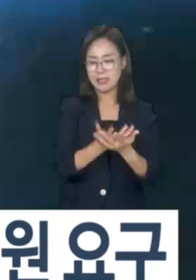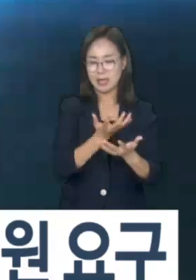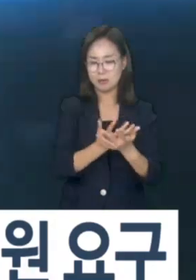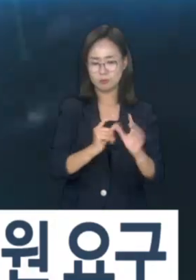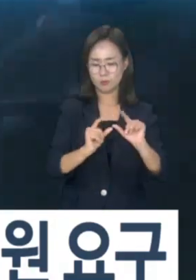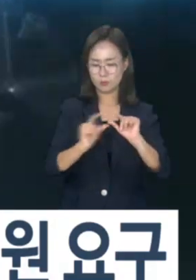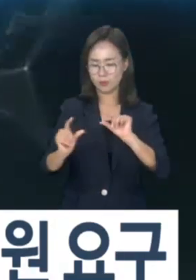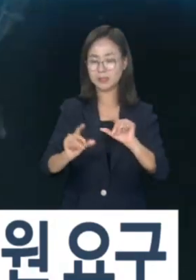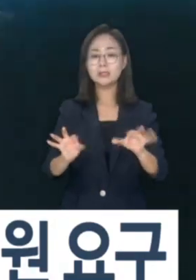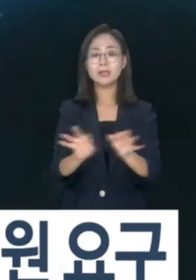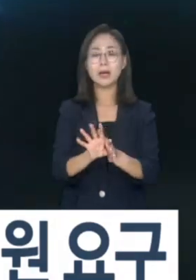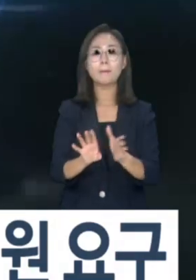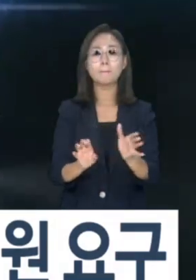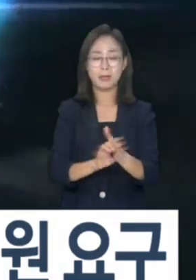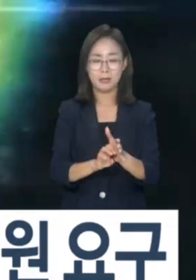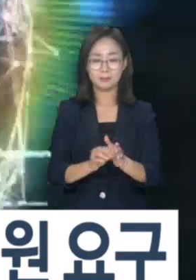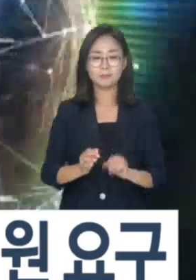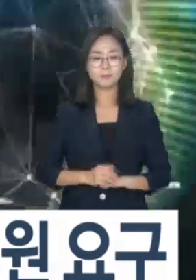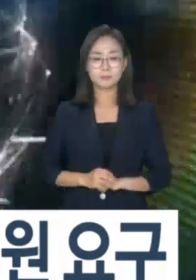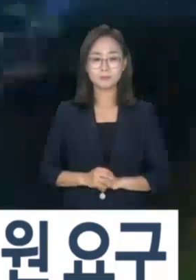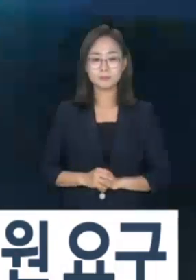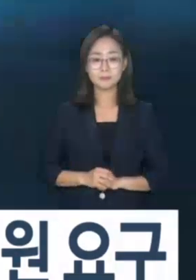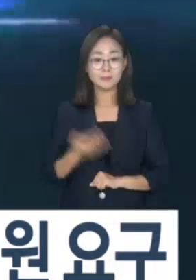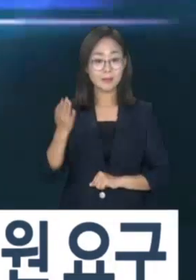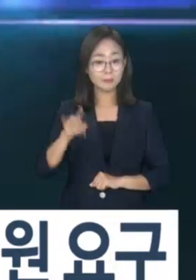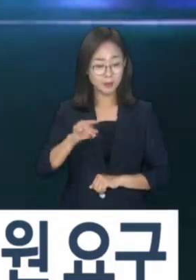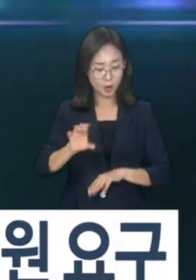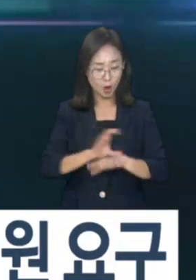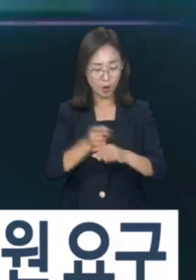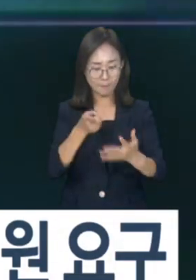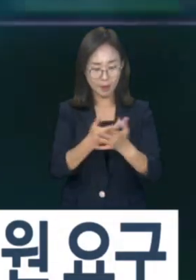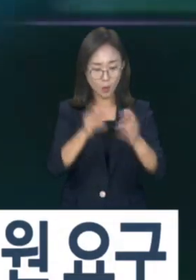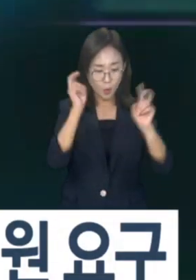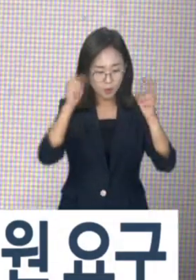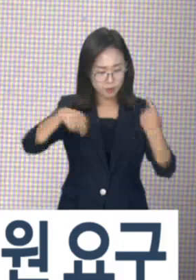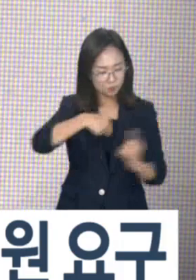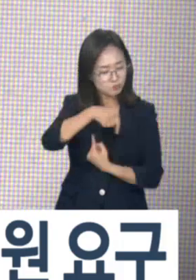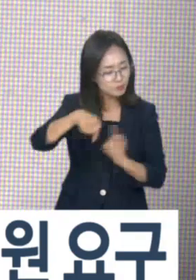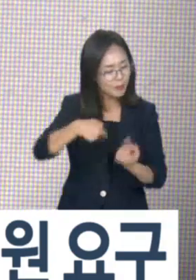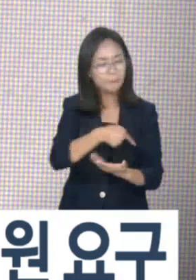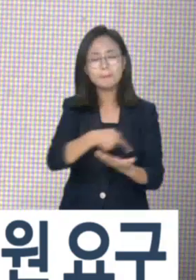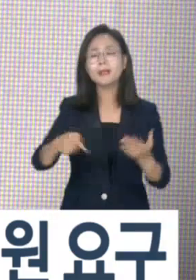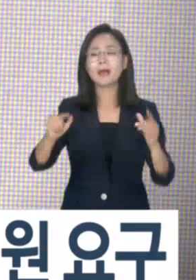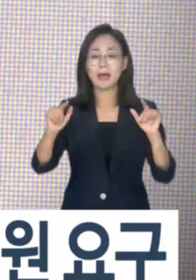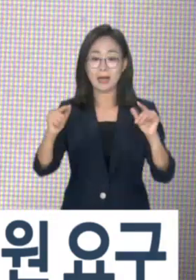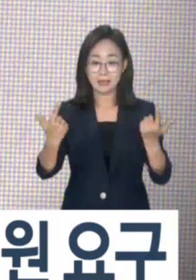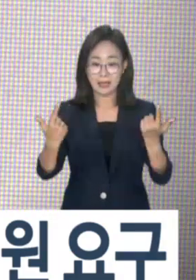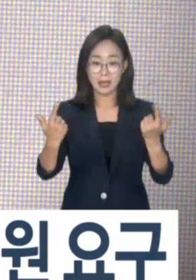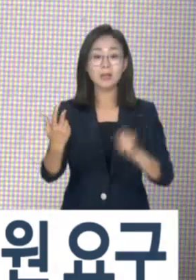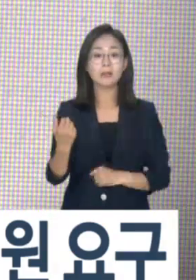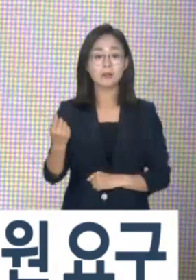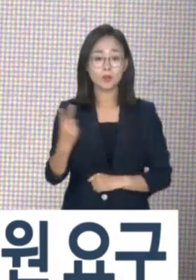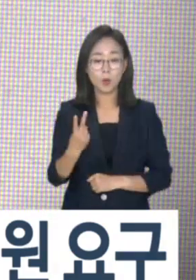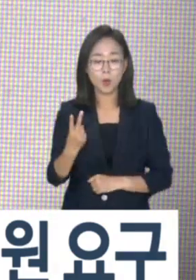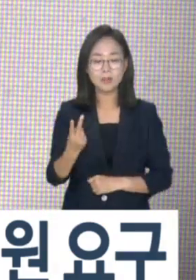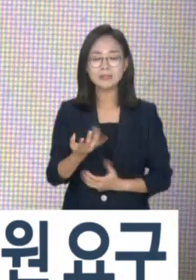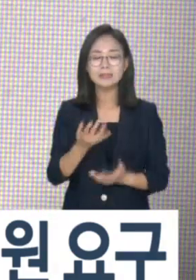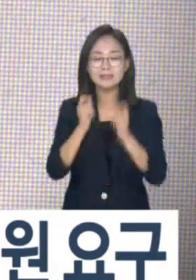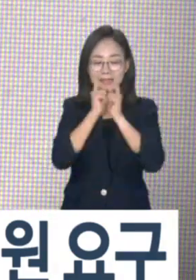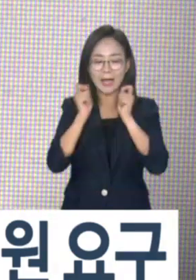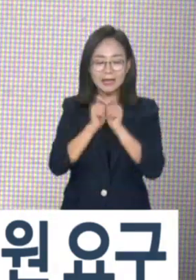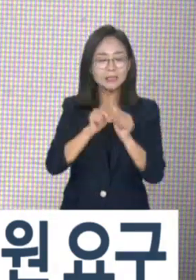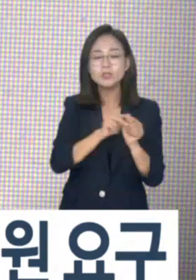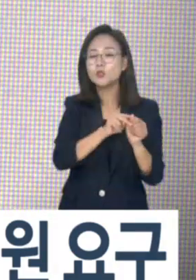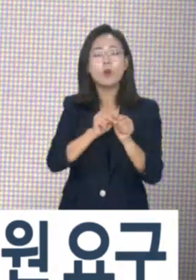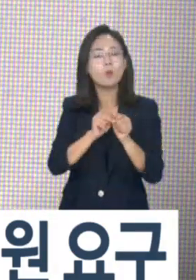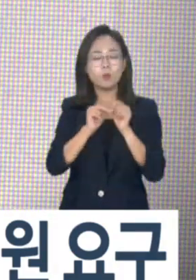당했다고 밝혔습니다 tsmc는 다만 이번 해킹이 회사 운영에 영향을 미치지는 않았고 고객 데이터 또한